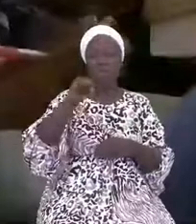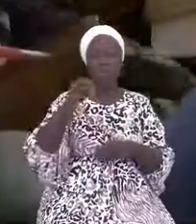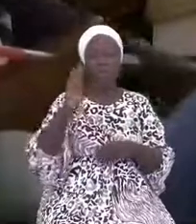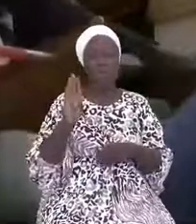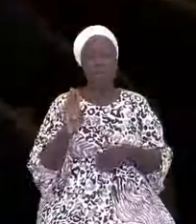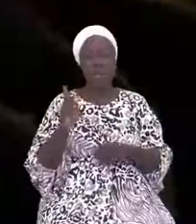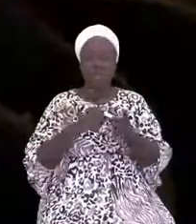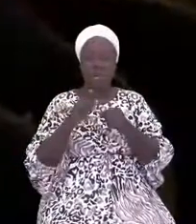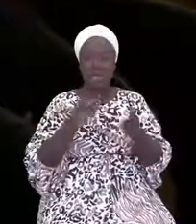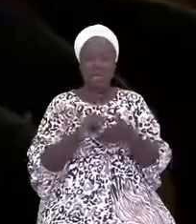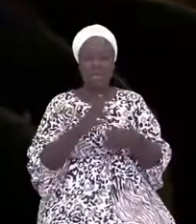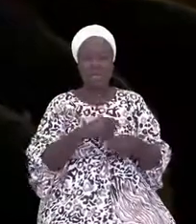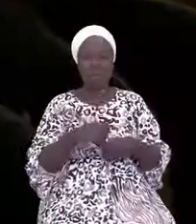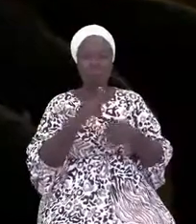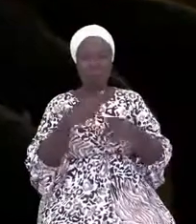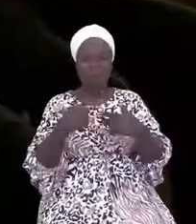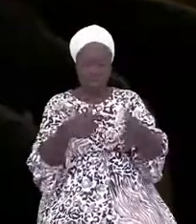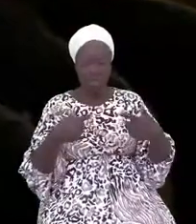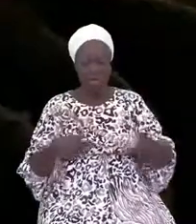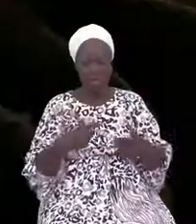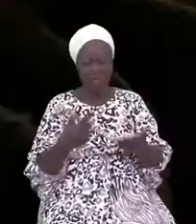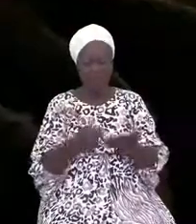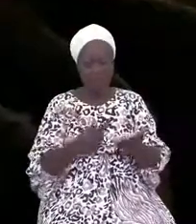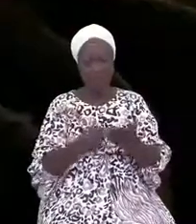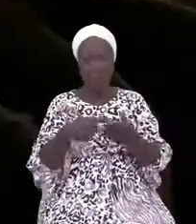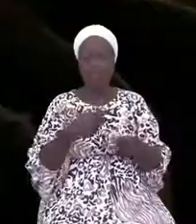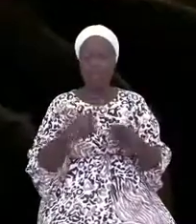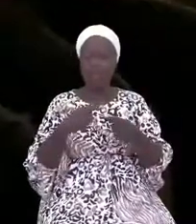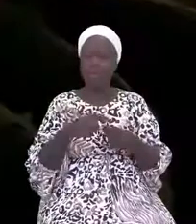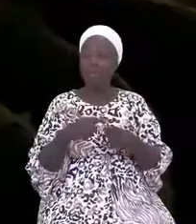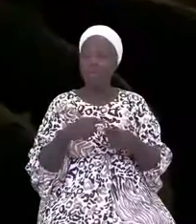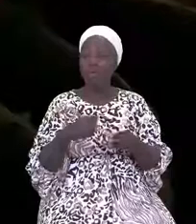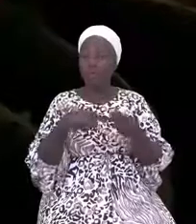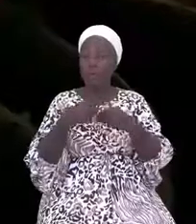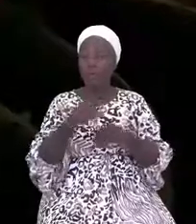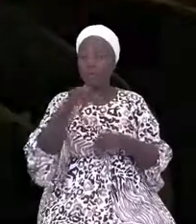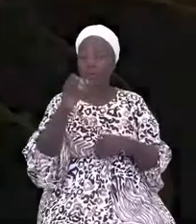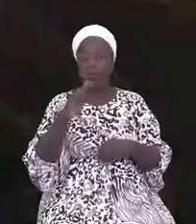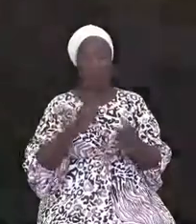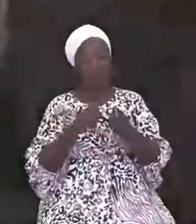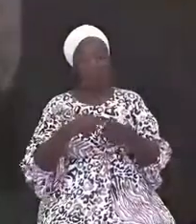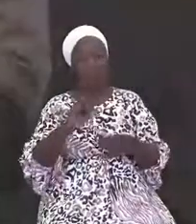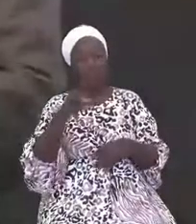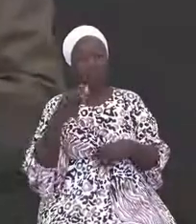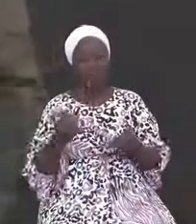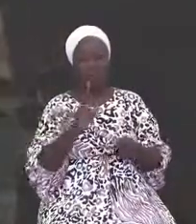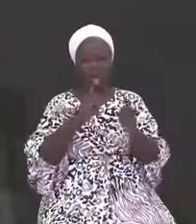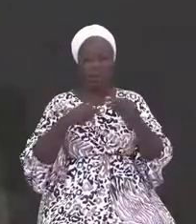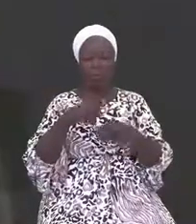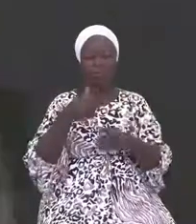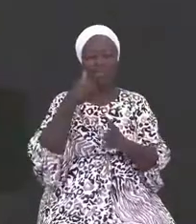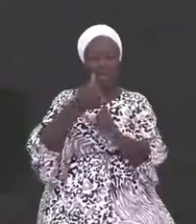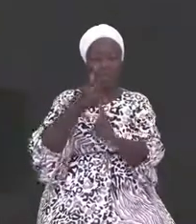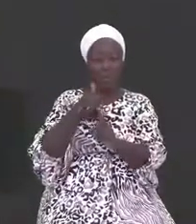ont argumenté sur Job. Et Job répliquait et parlait de lui-même. Je suis